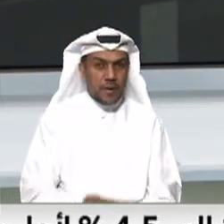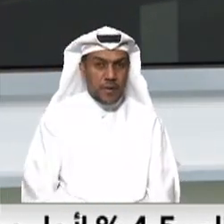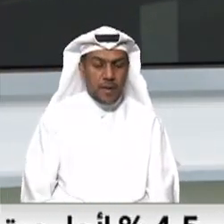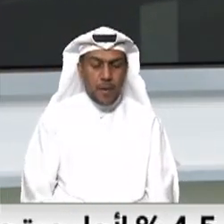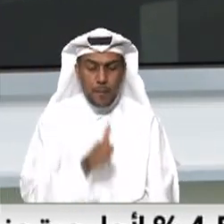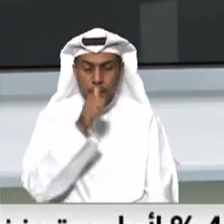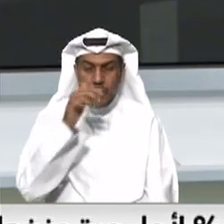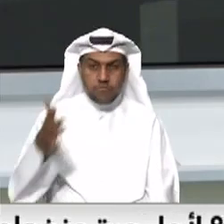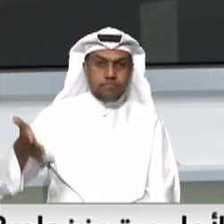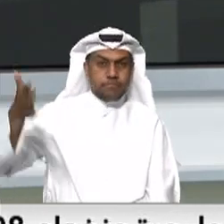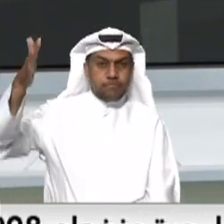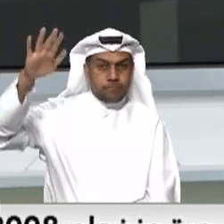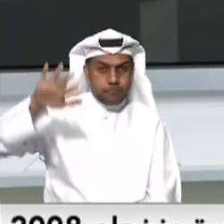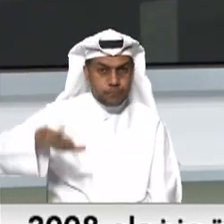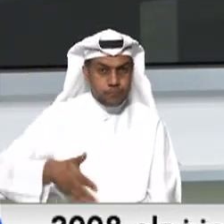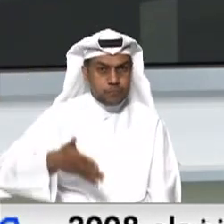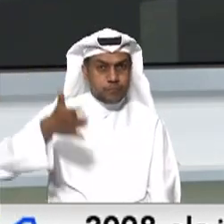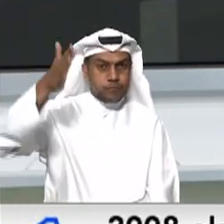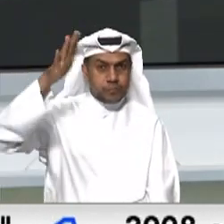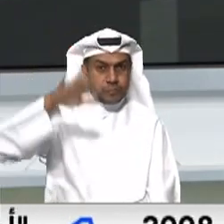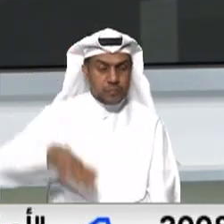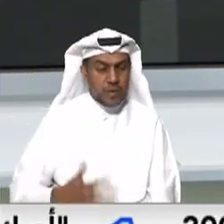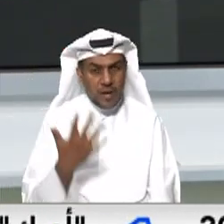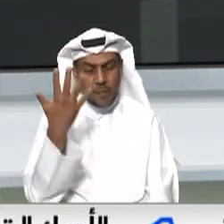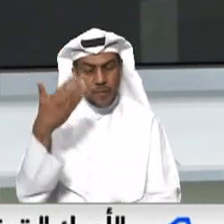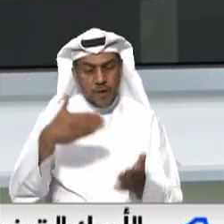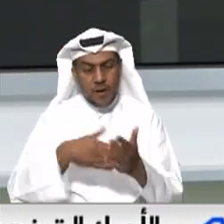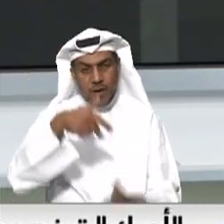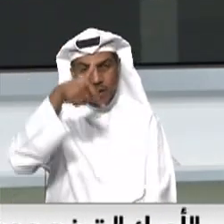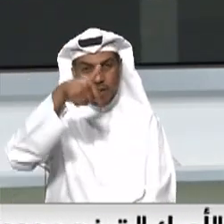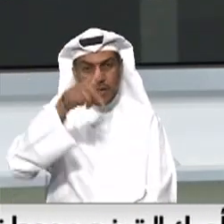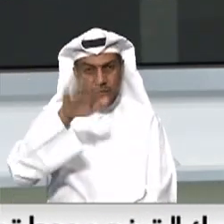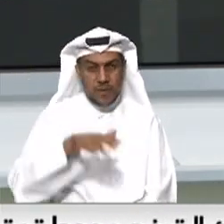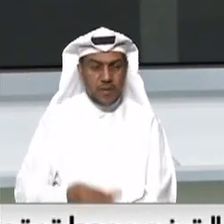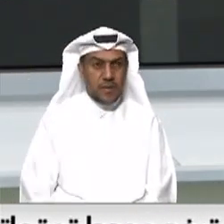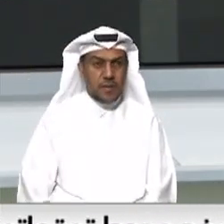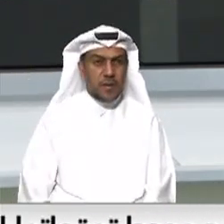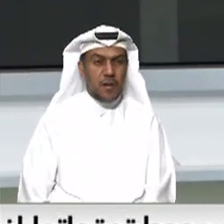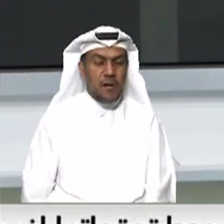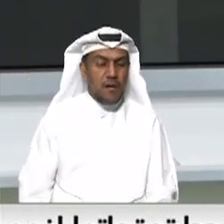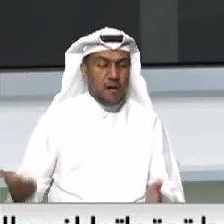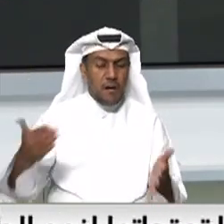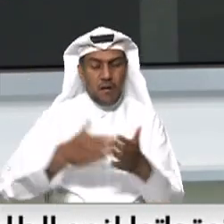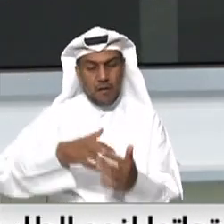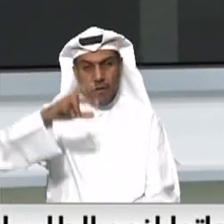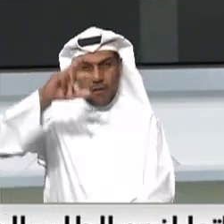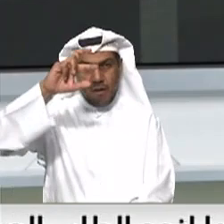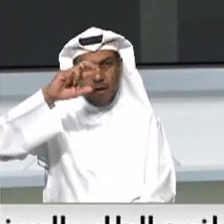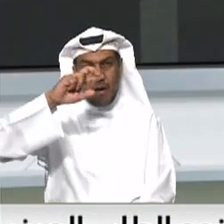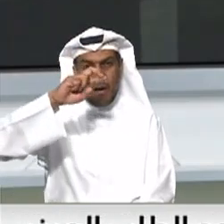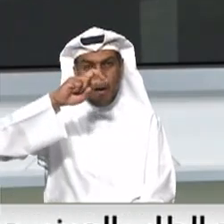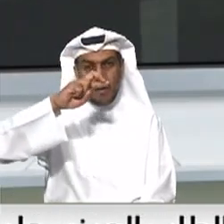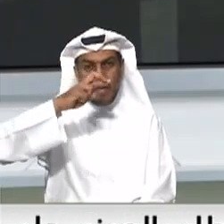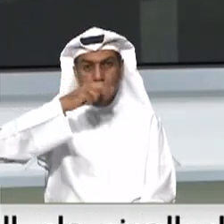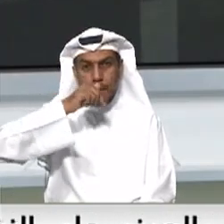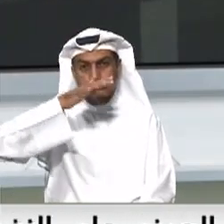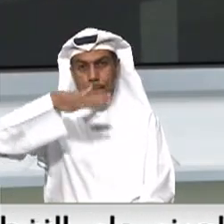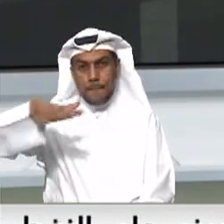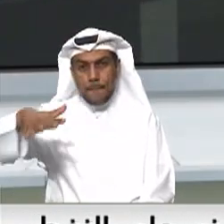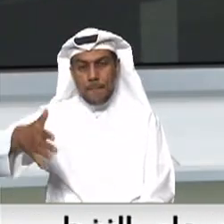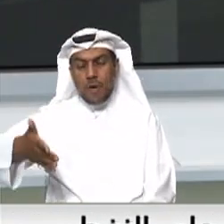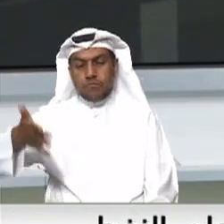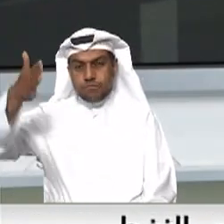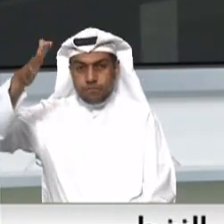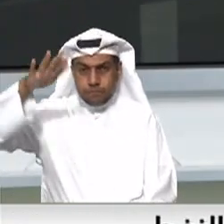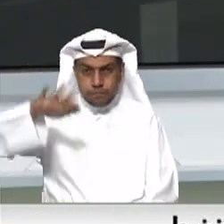في الامواج ارتفاع الامواج يصل الى خمسه وسته قدم وهذا الارتفاع في الامواج راح يستمر حتى يوم الاحد معنا نشاط سرعه الرياح الشماليه الغربيه